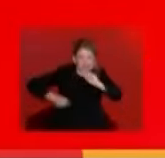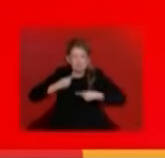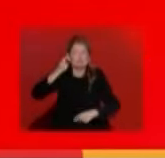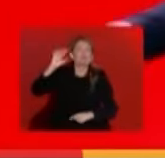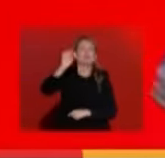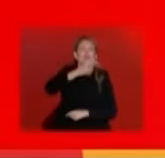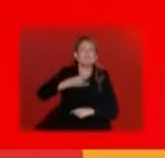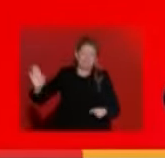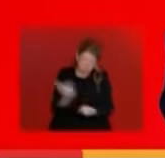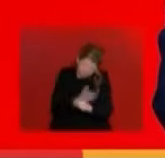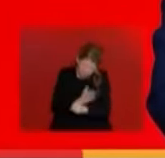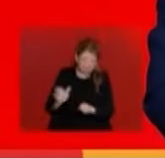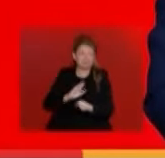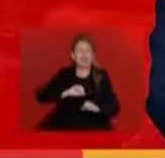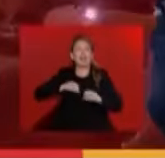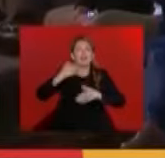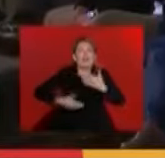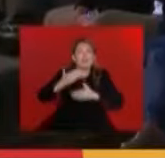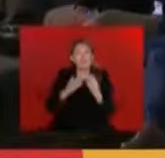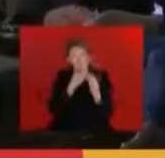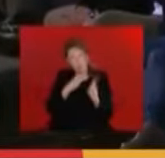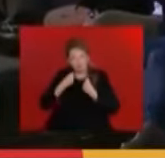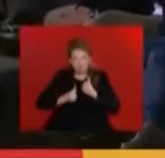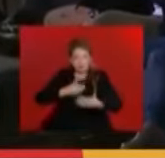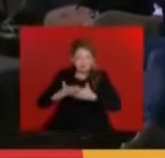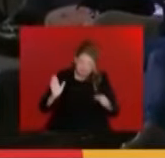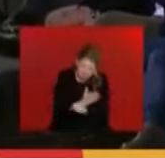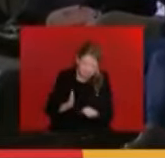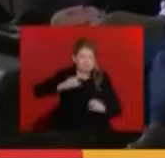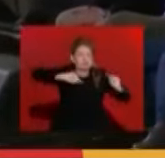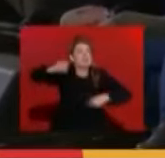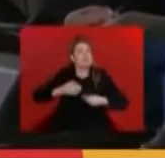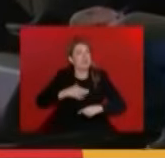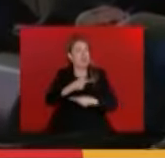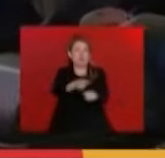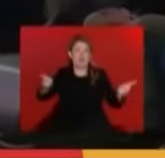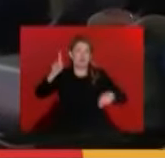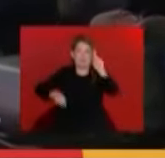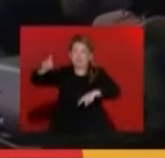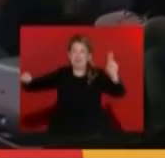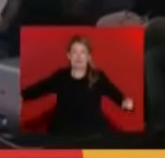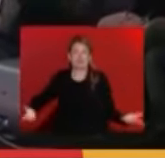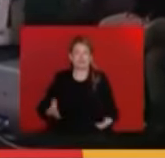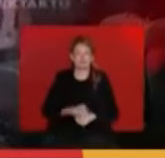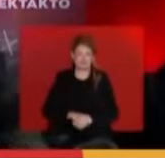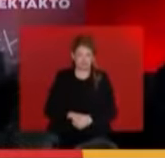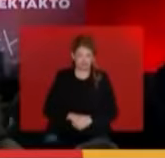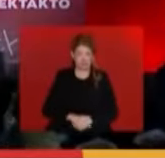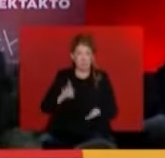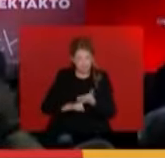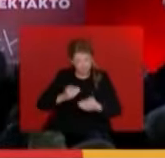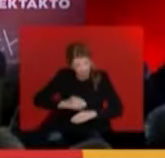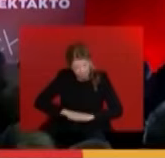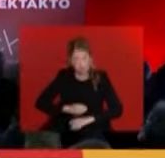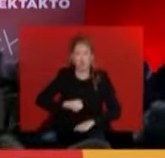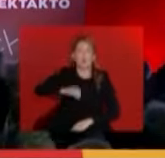επειδή βρισκόμαστε σε φάση που οι ψηφοφόροι διαλέγουν ακόμα και κόμματα τα οποία μέχρι πρότινος